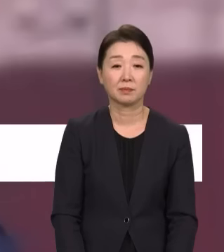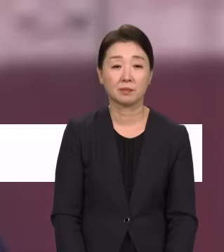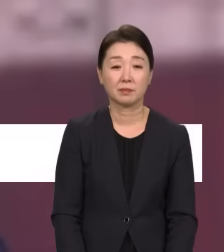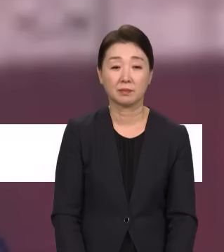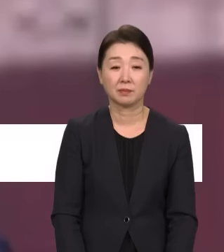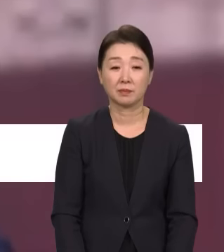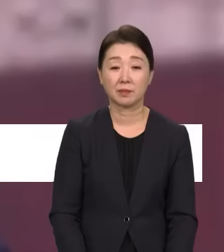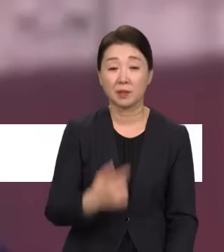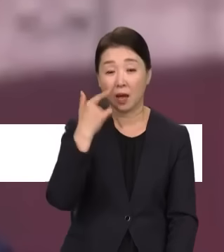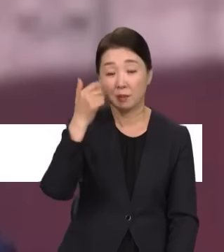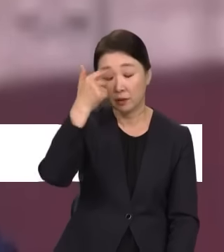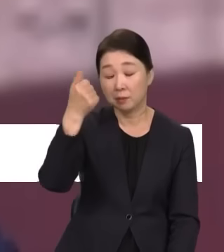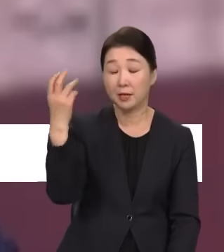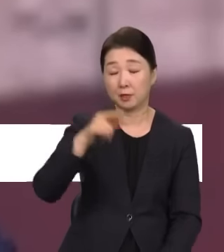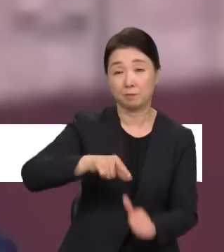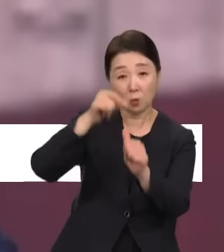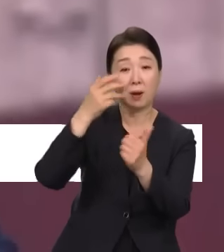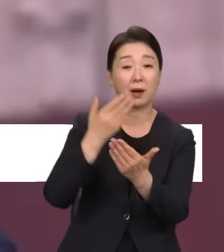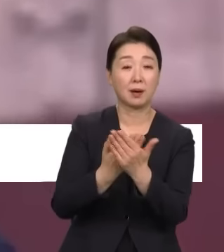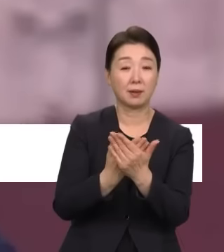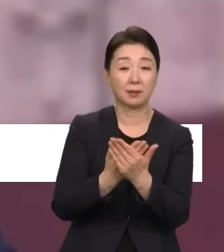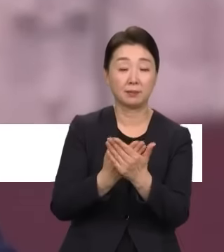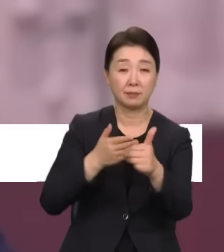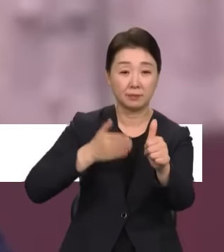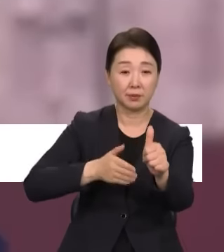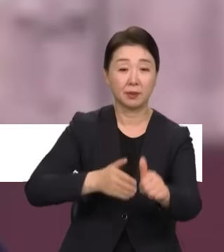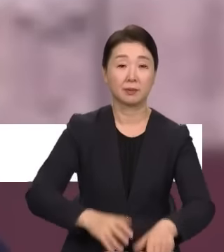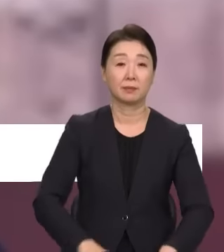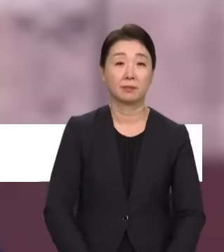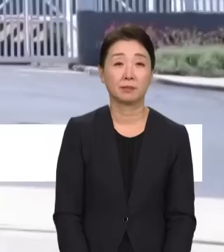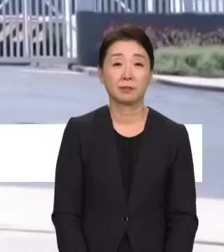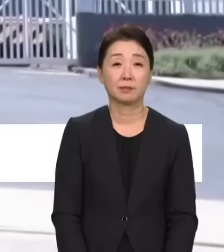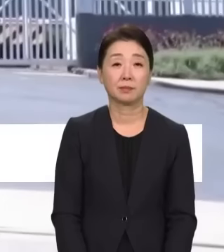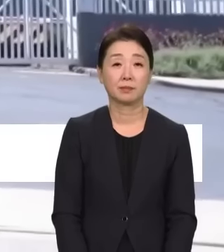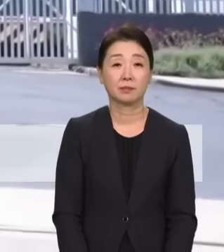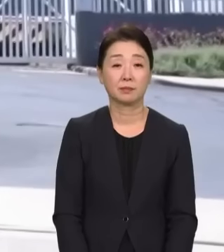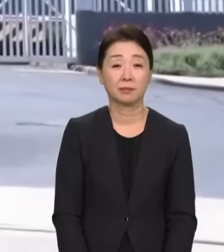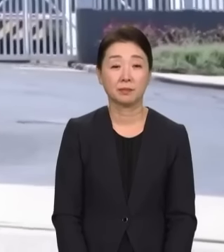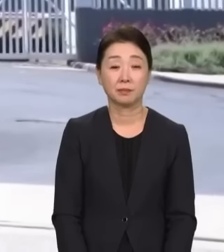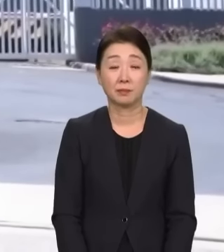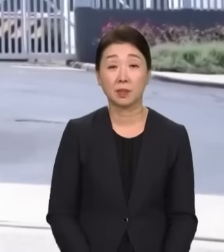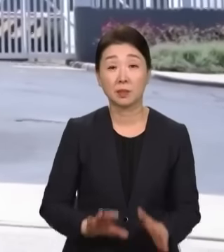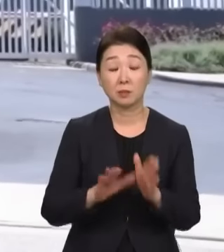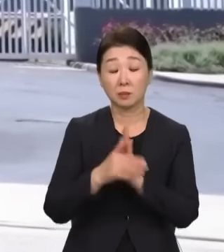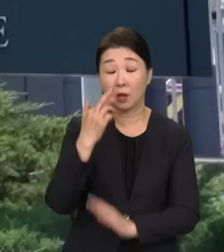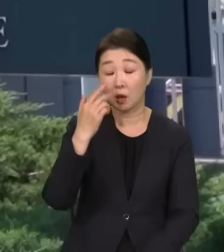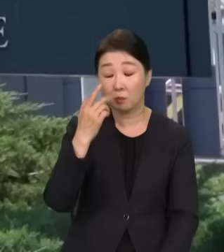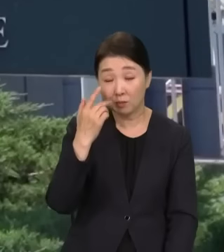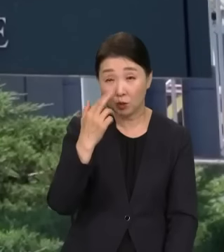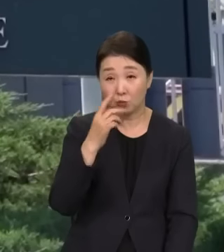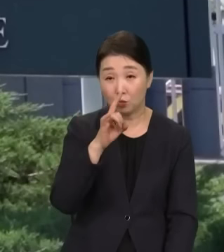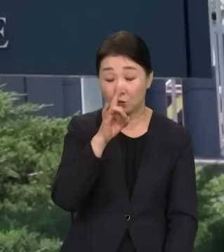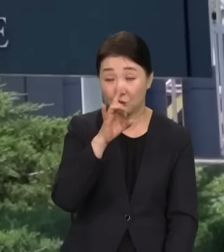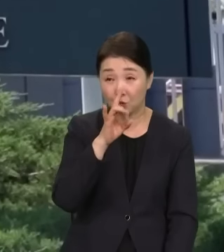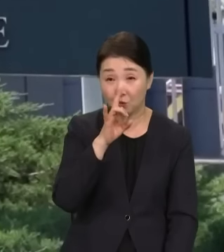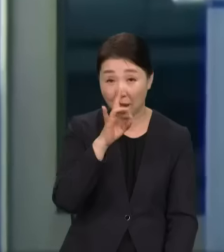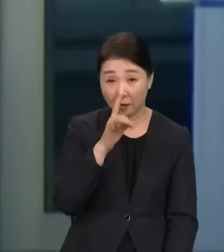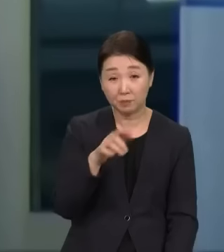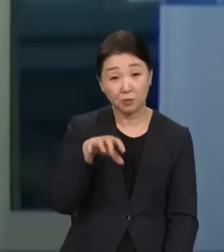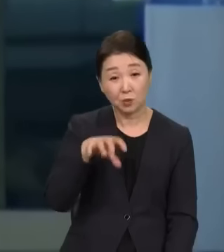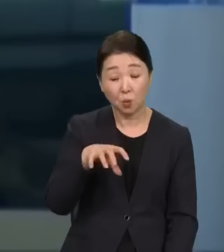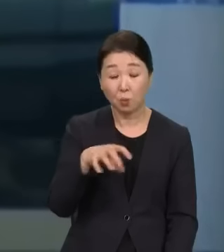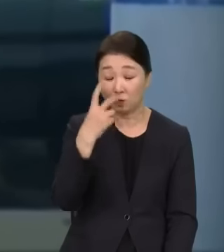must re-elect my father, Donald J. Trump. 이런 가운데 미국 연방수사국 FBI 국장